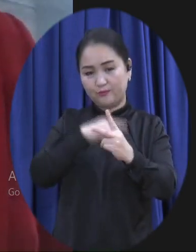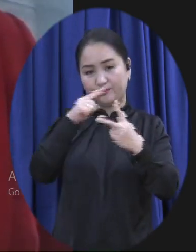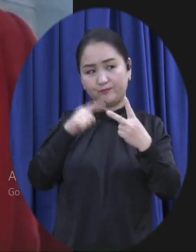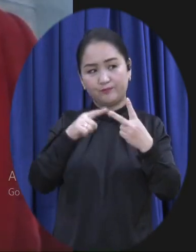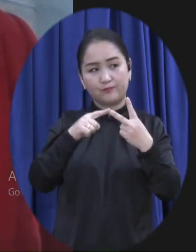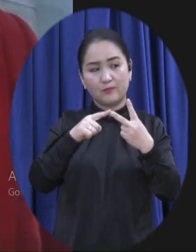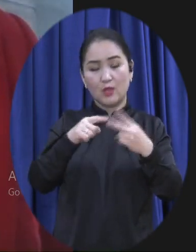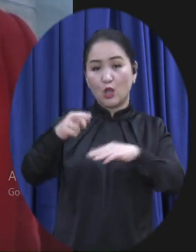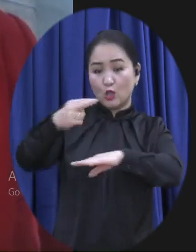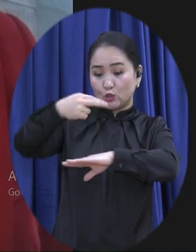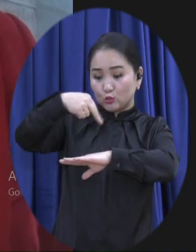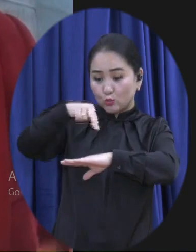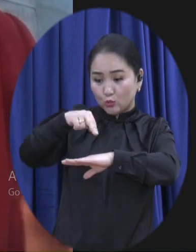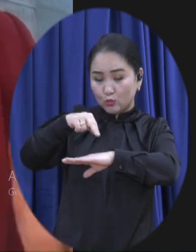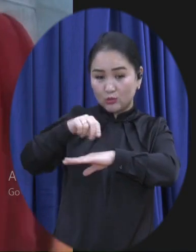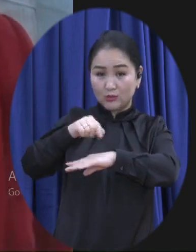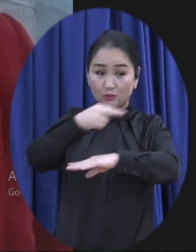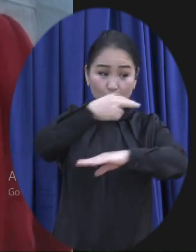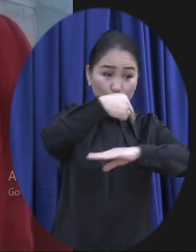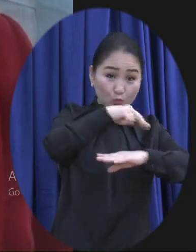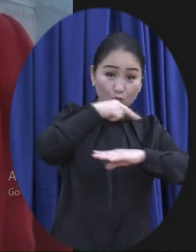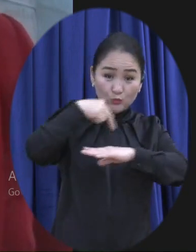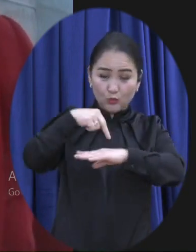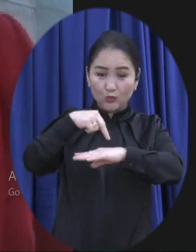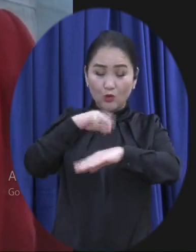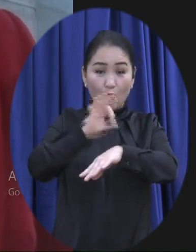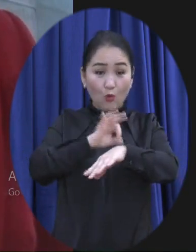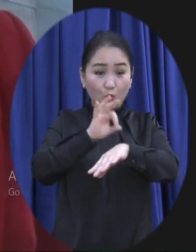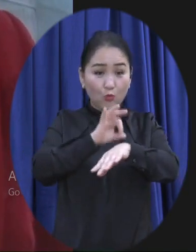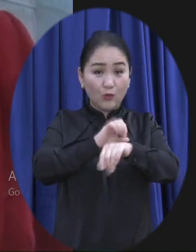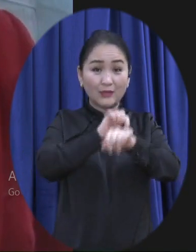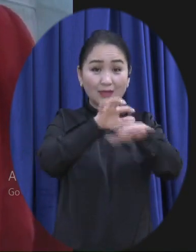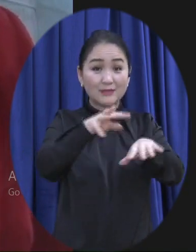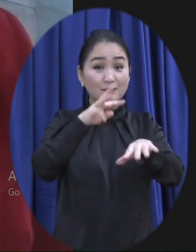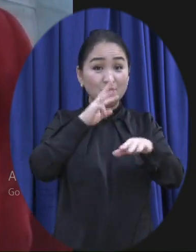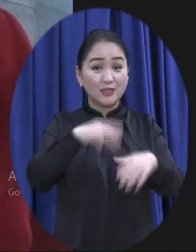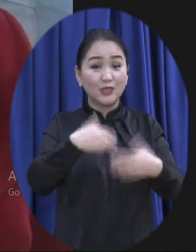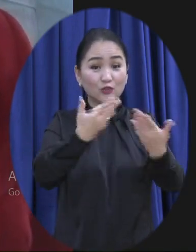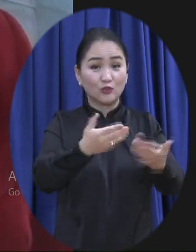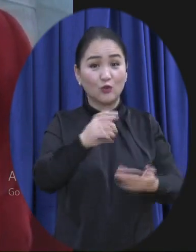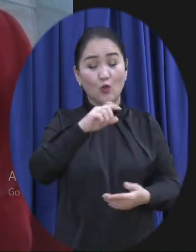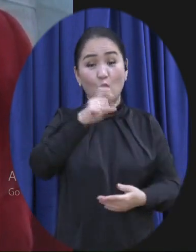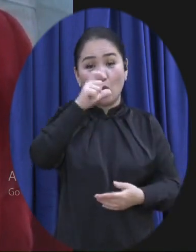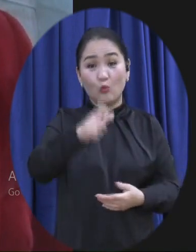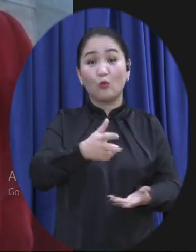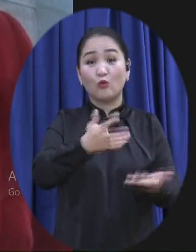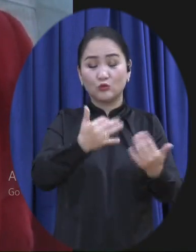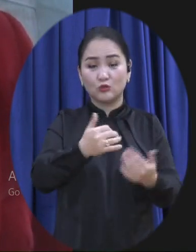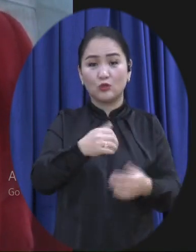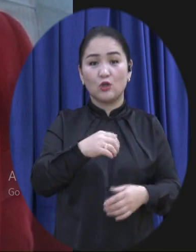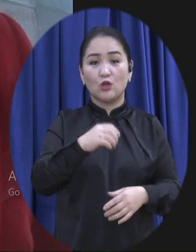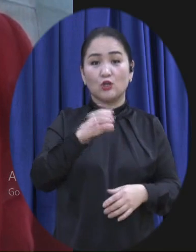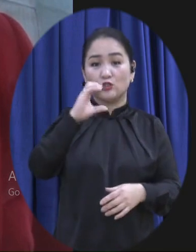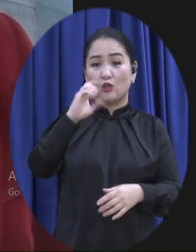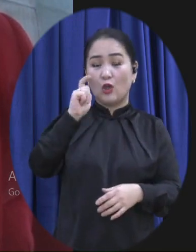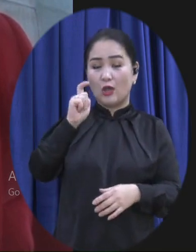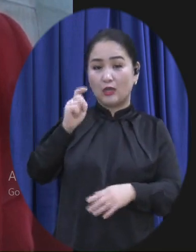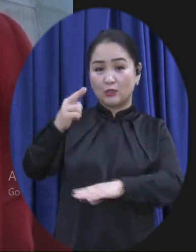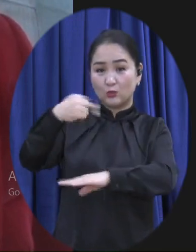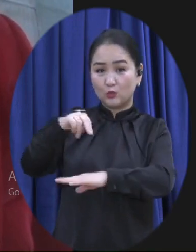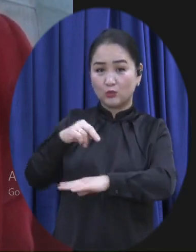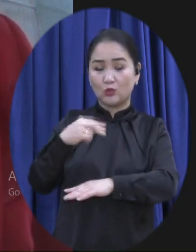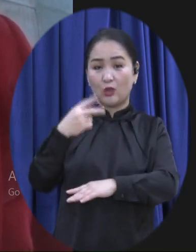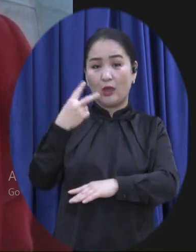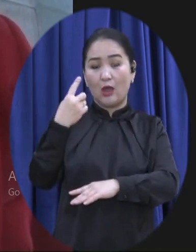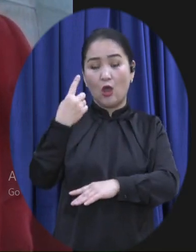энэ дүүргүүдэд халдварын тохиолдлын тоог гаргаад харуулж байгаа тийм ээ. За ингээдтэй 24-нд сонгоны айханд 11 байсан бол 25-нда 9